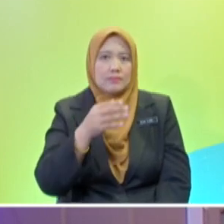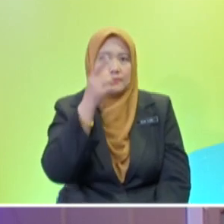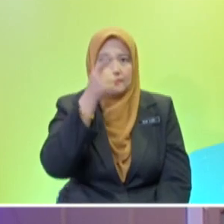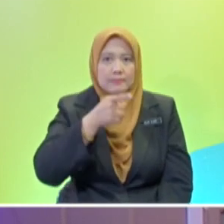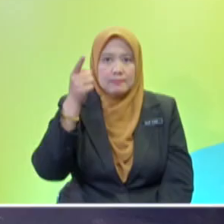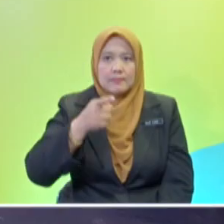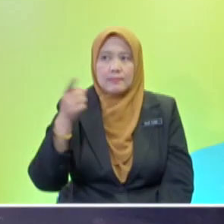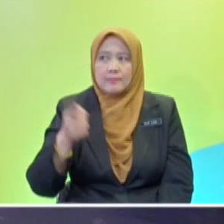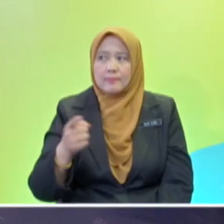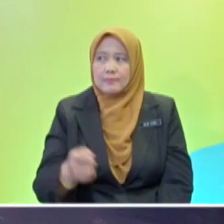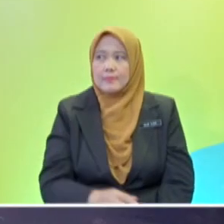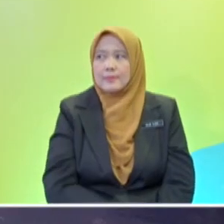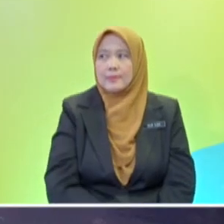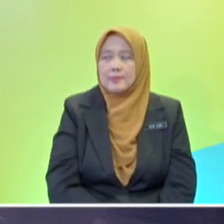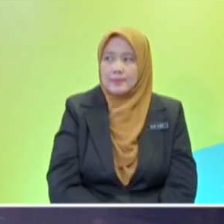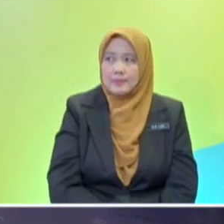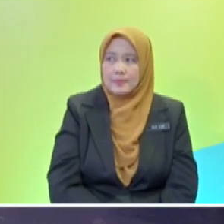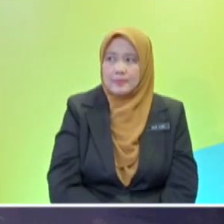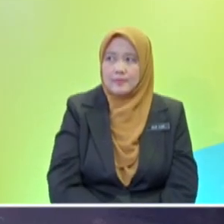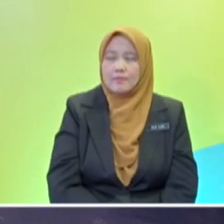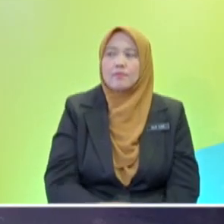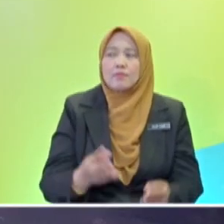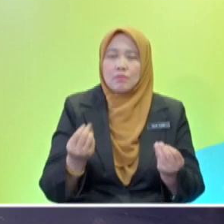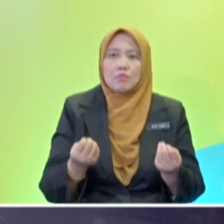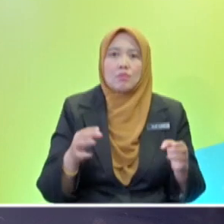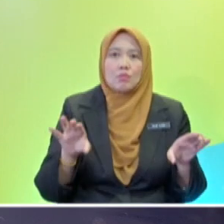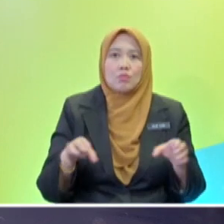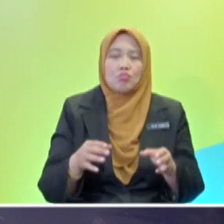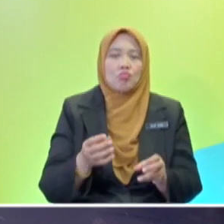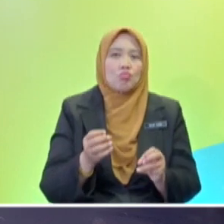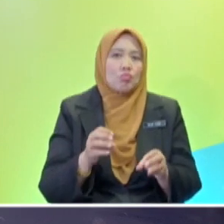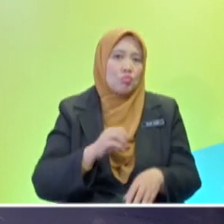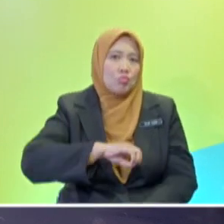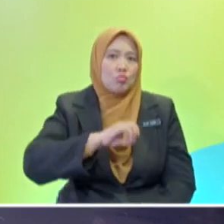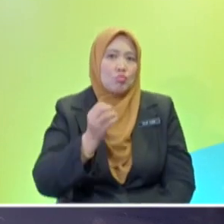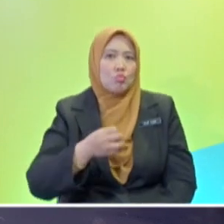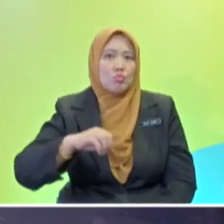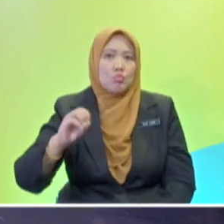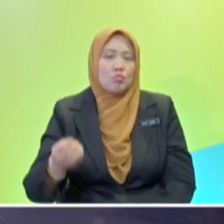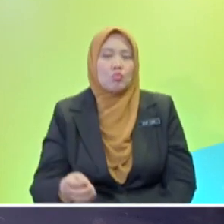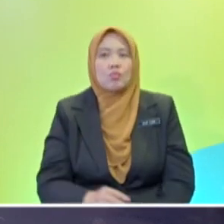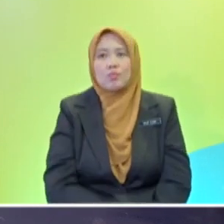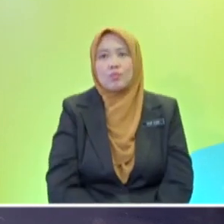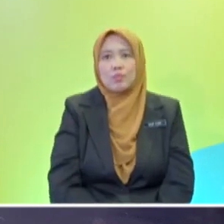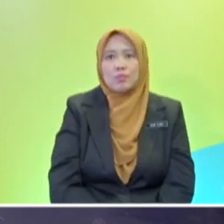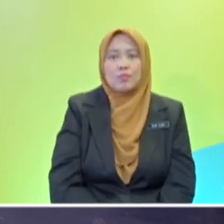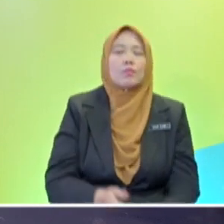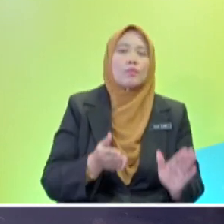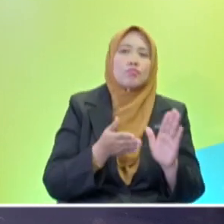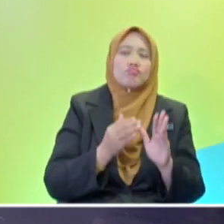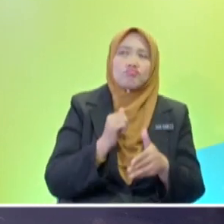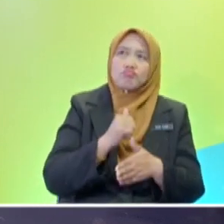udah bergantung ombak anak ataupun pulang untuk motif hari ini Cikgu pilih ombak